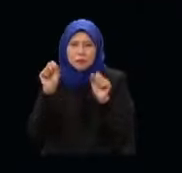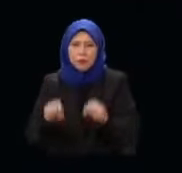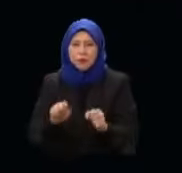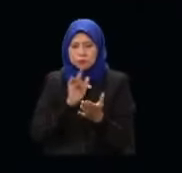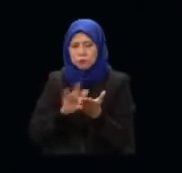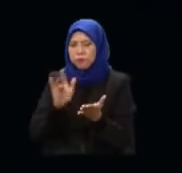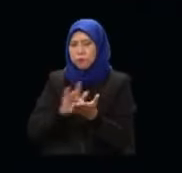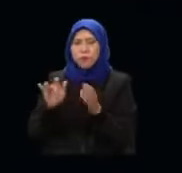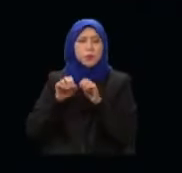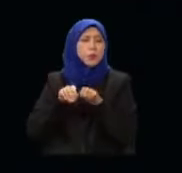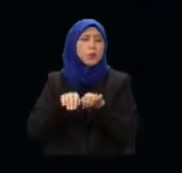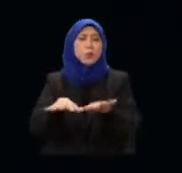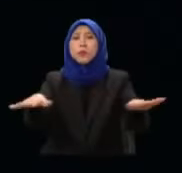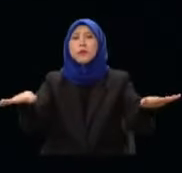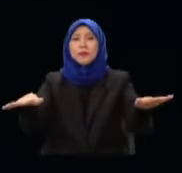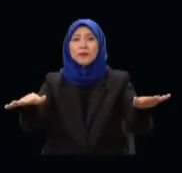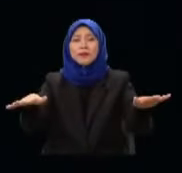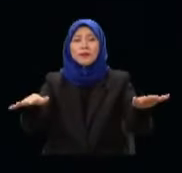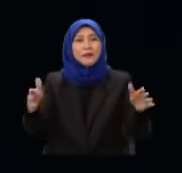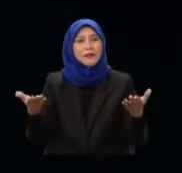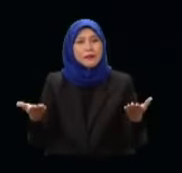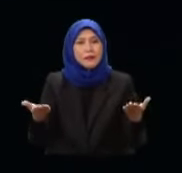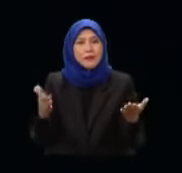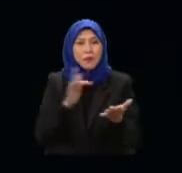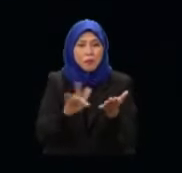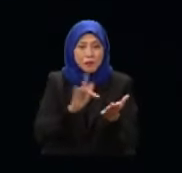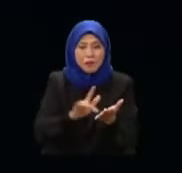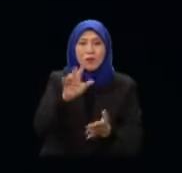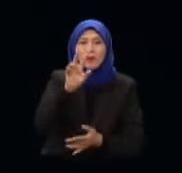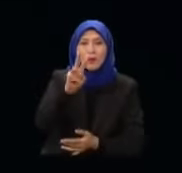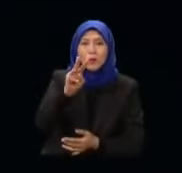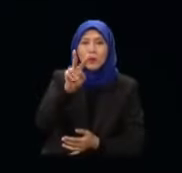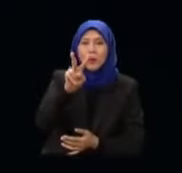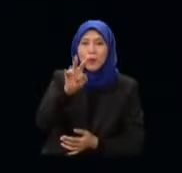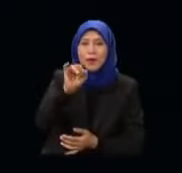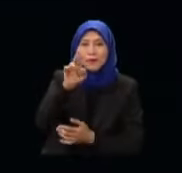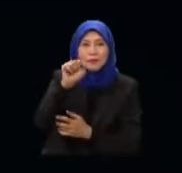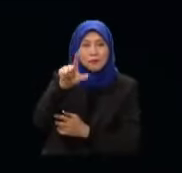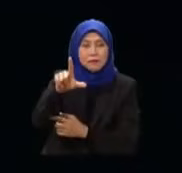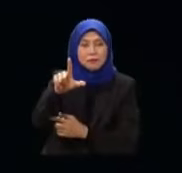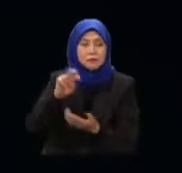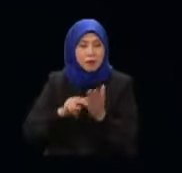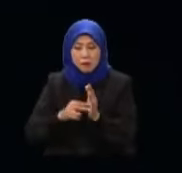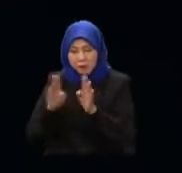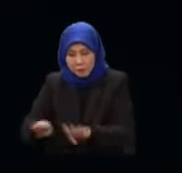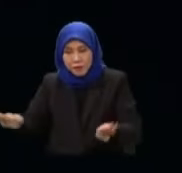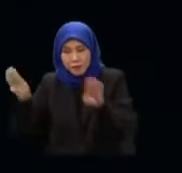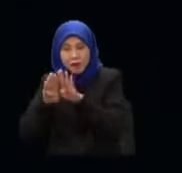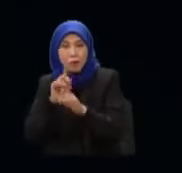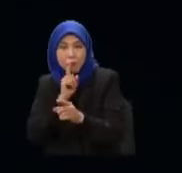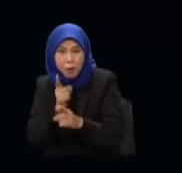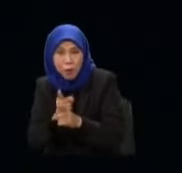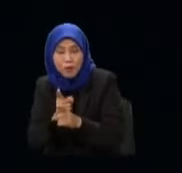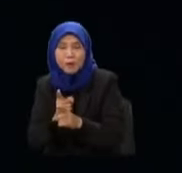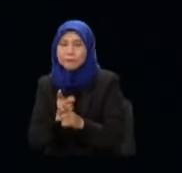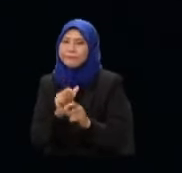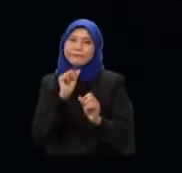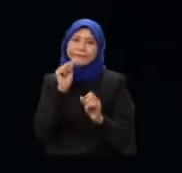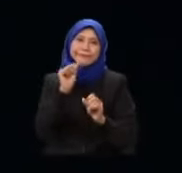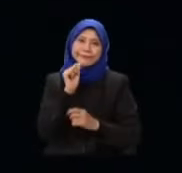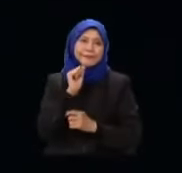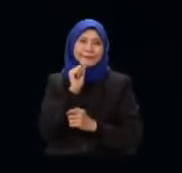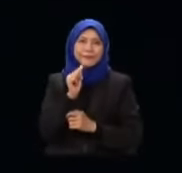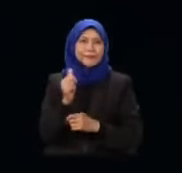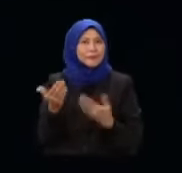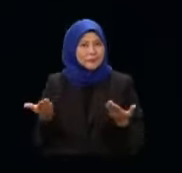kecil yang jadi fire kadang-kadang bukanya a bride yang benar eh Tetapi kalau kalau di